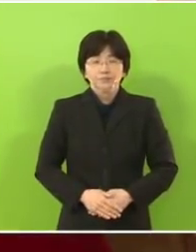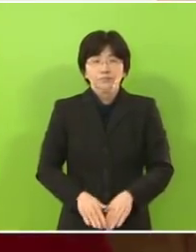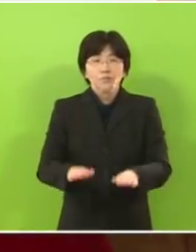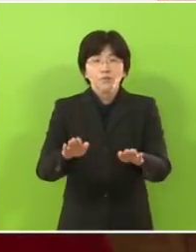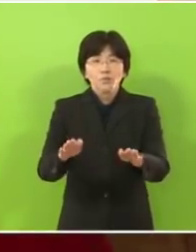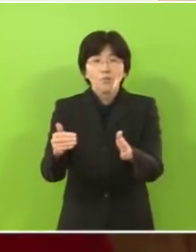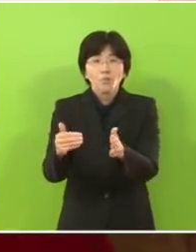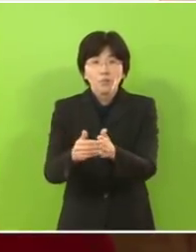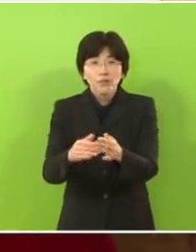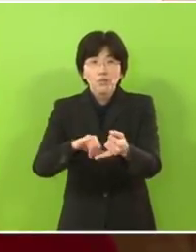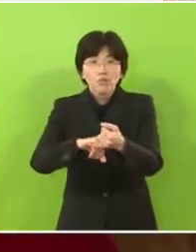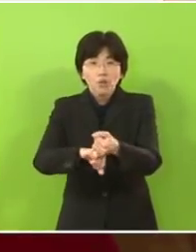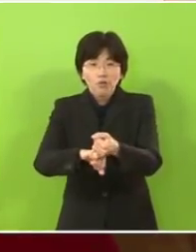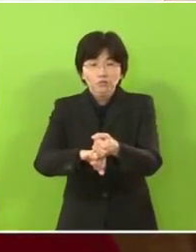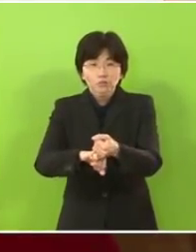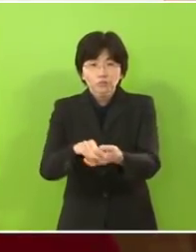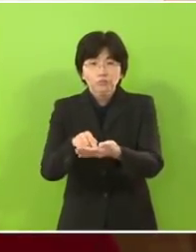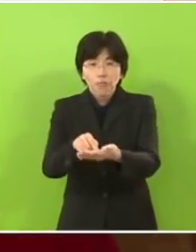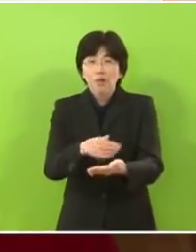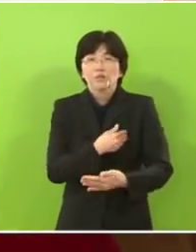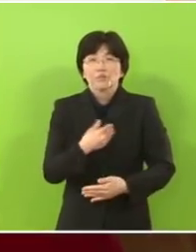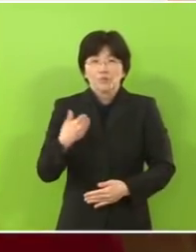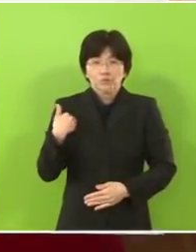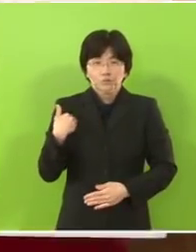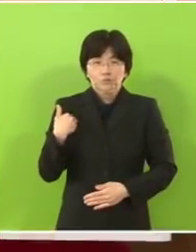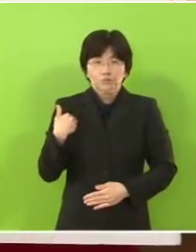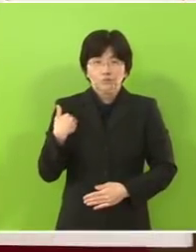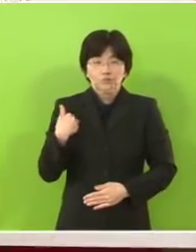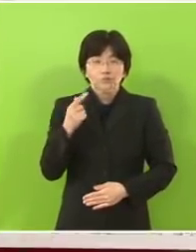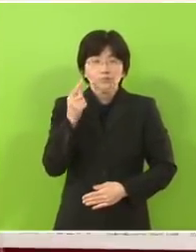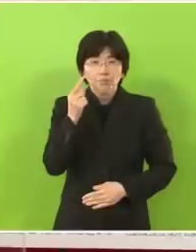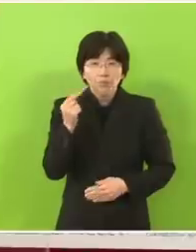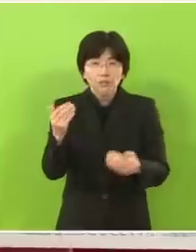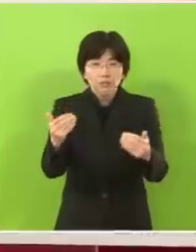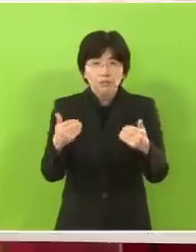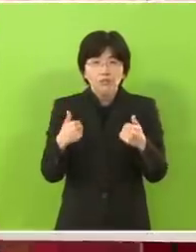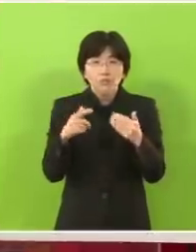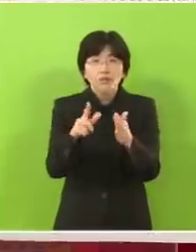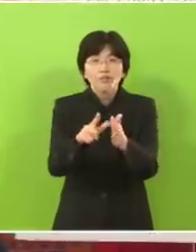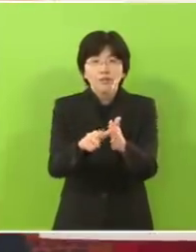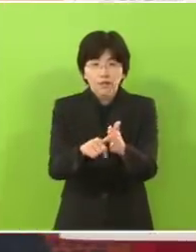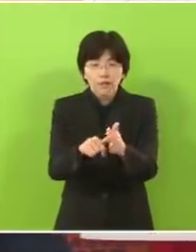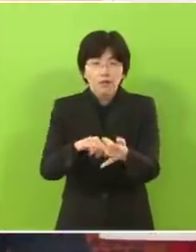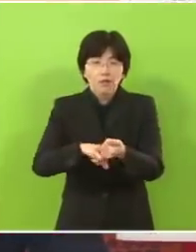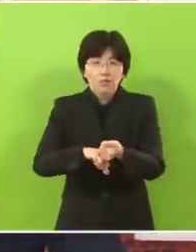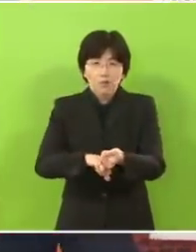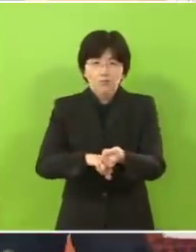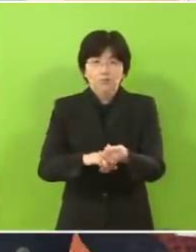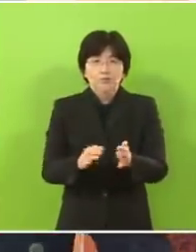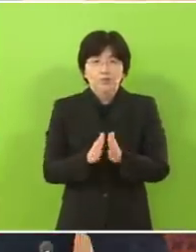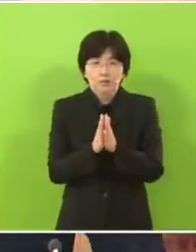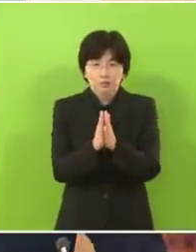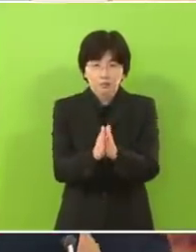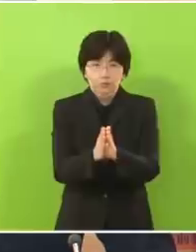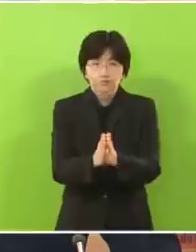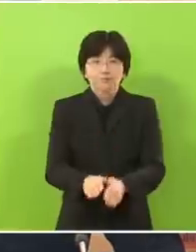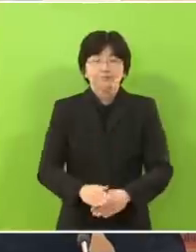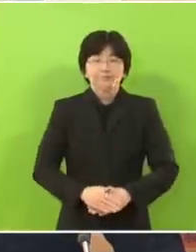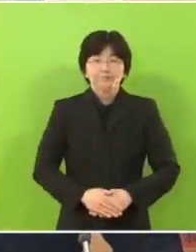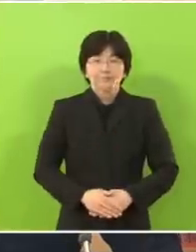本日までまだ予約受け付けておりますのでもし必要とあらばご予約いただけたらというふうに思い